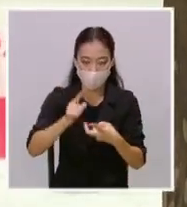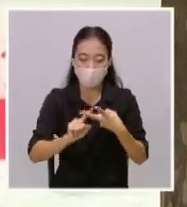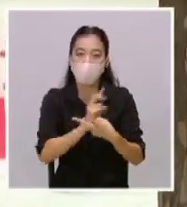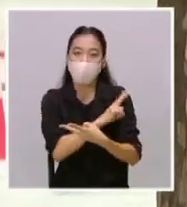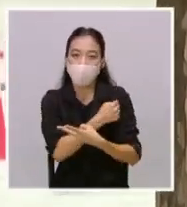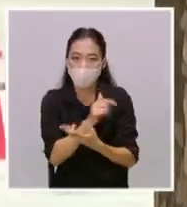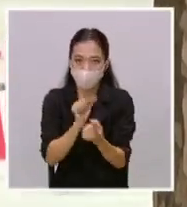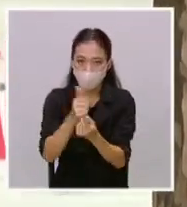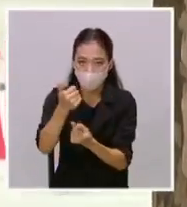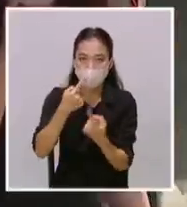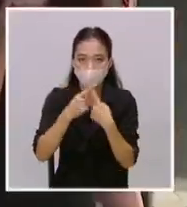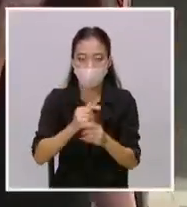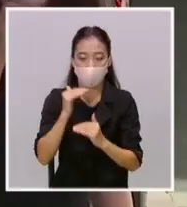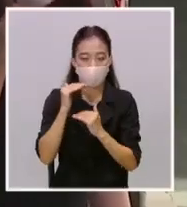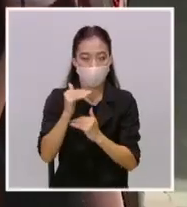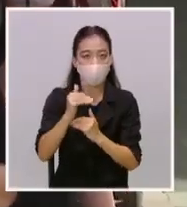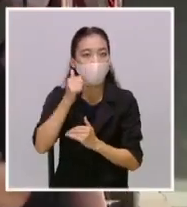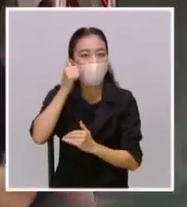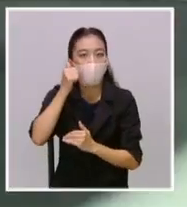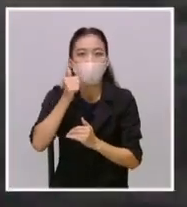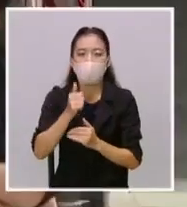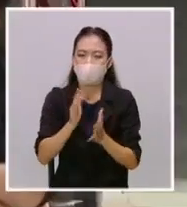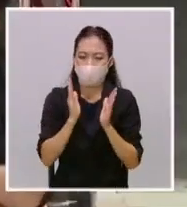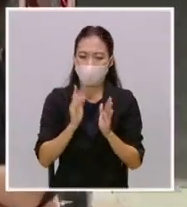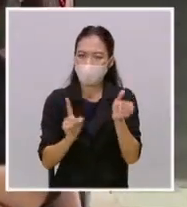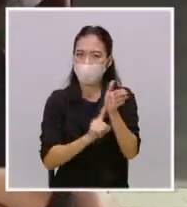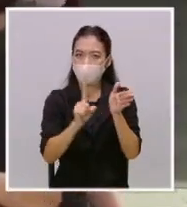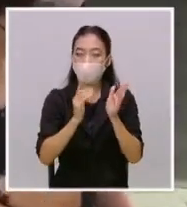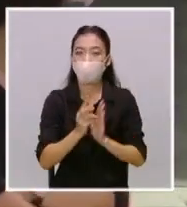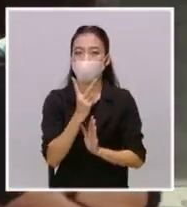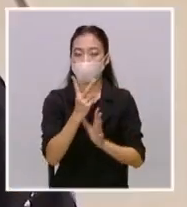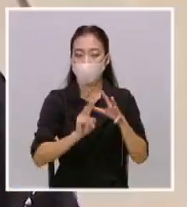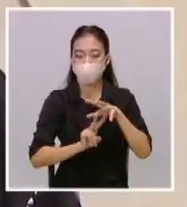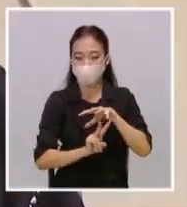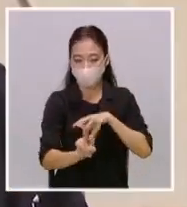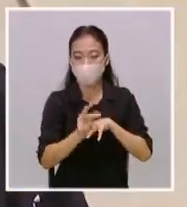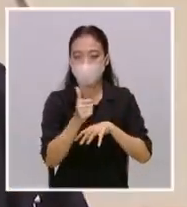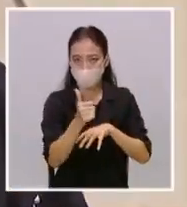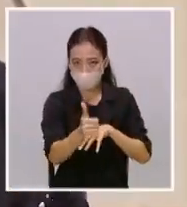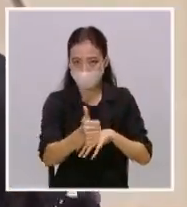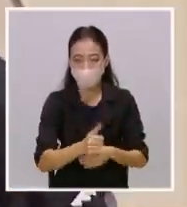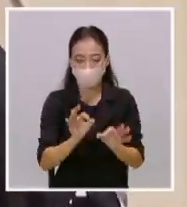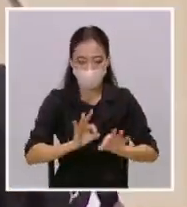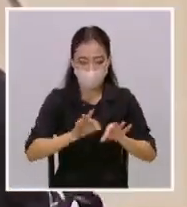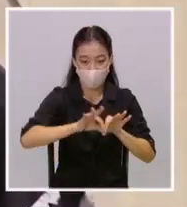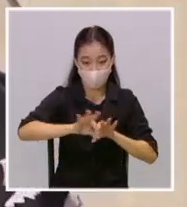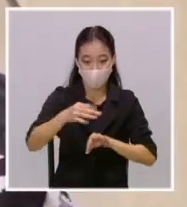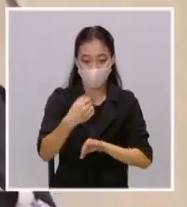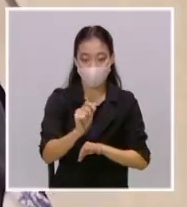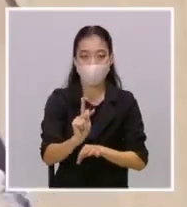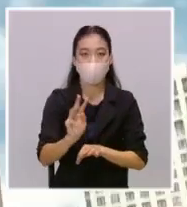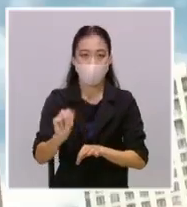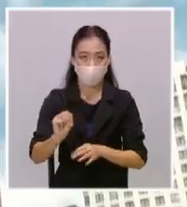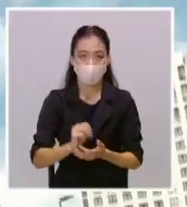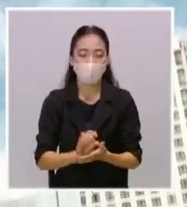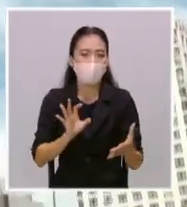ลๆจากบ้านได้ไม่เกิน10กิโลเมตรแต่อย่างไรก็ตามธุรกิจภาคบริการสำคัญ12ประเภทรวมถึงบริการสุขภ